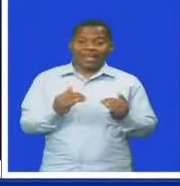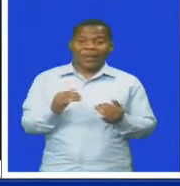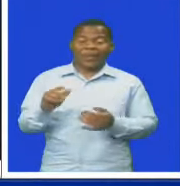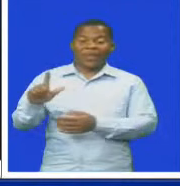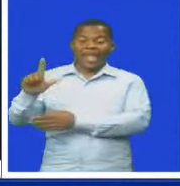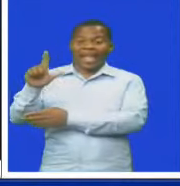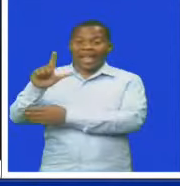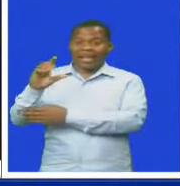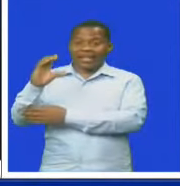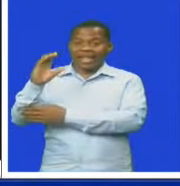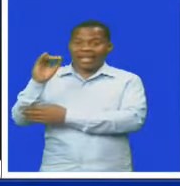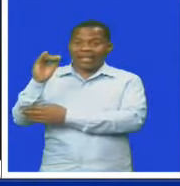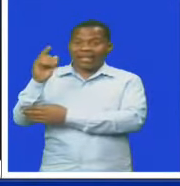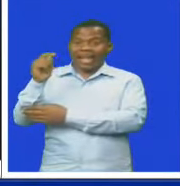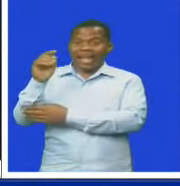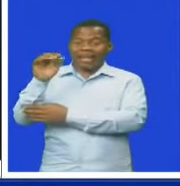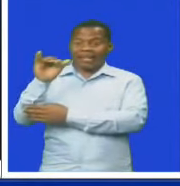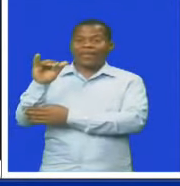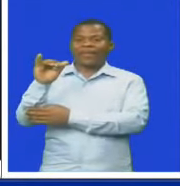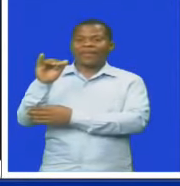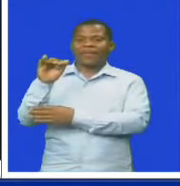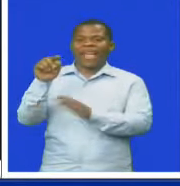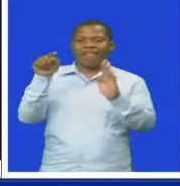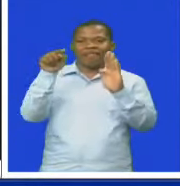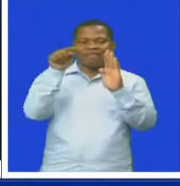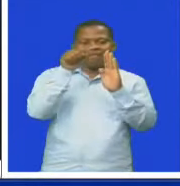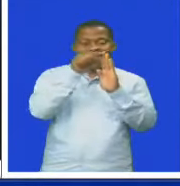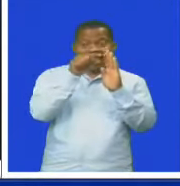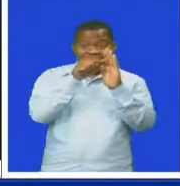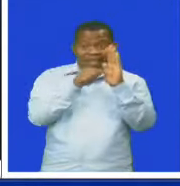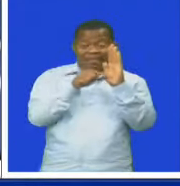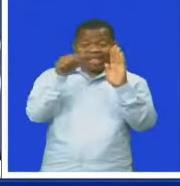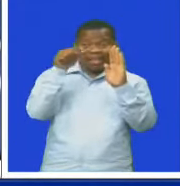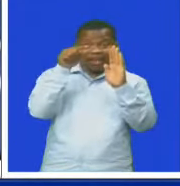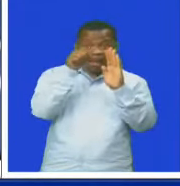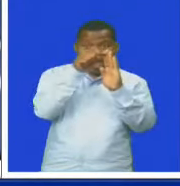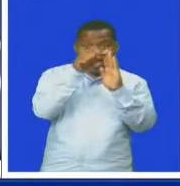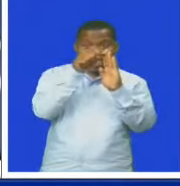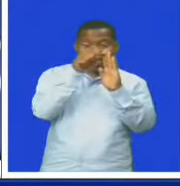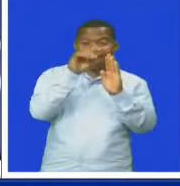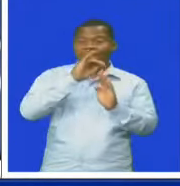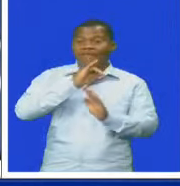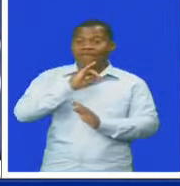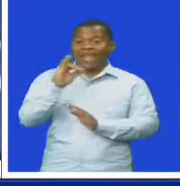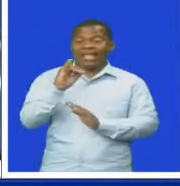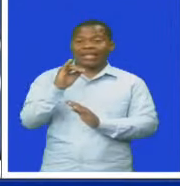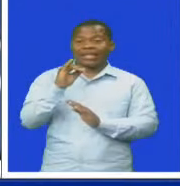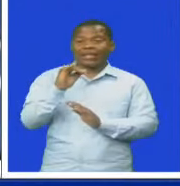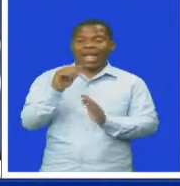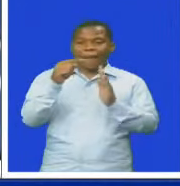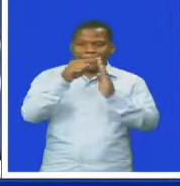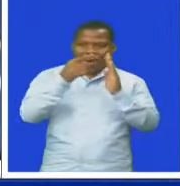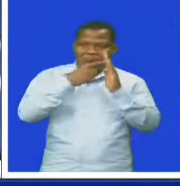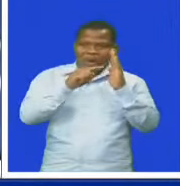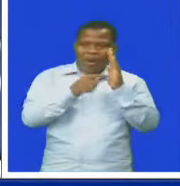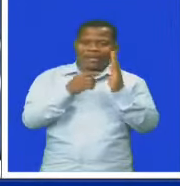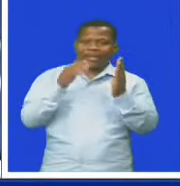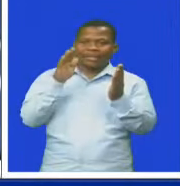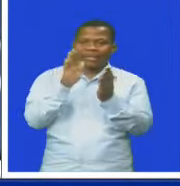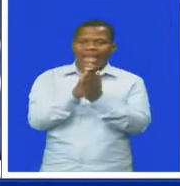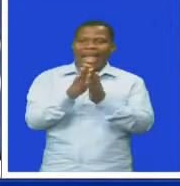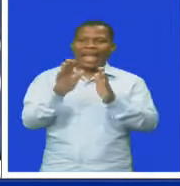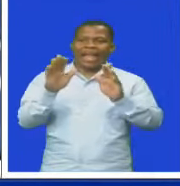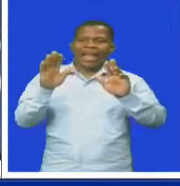ihlale sicongweni ngemaphuzu langu 18 ngemuva kwemidlalo lasiphohlongo. Kulandzela ke iTottenham